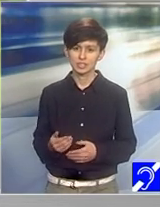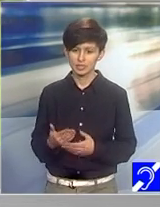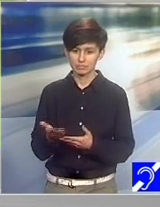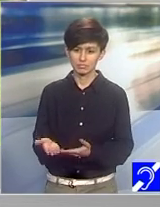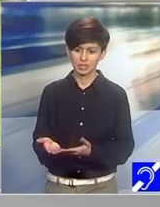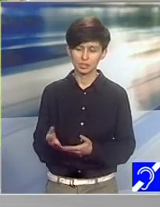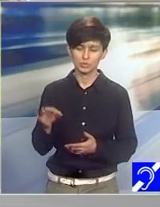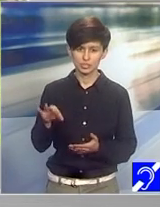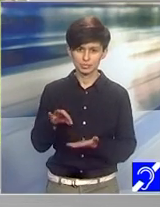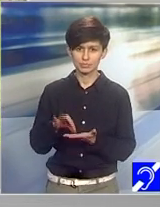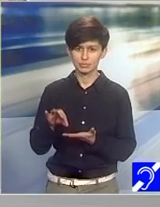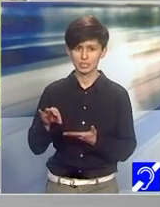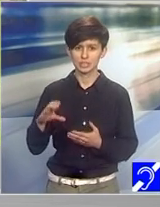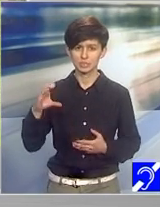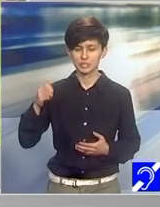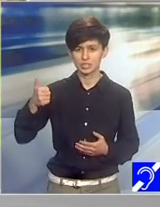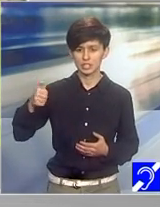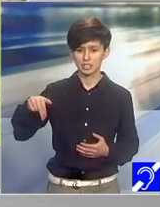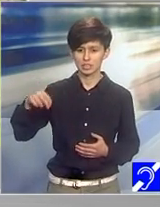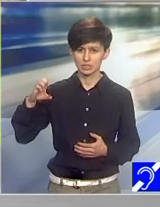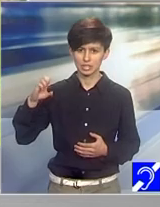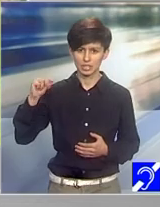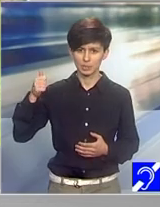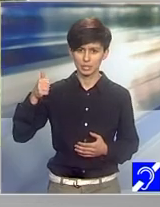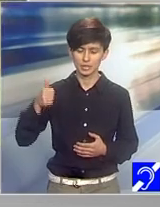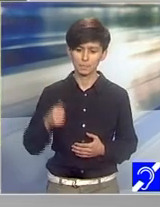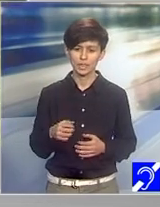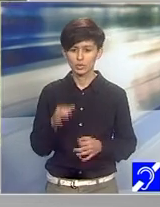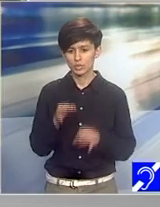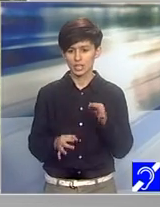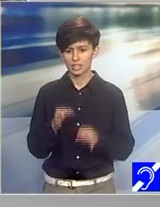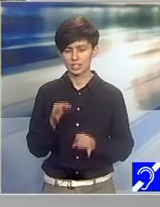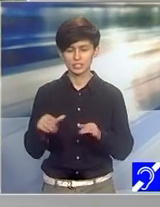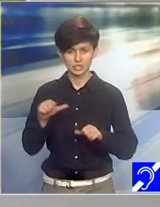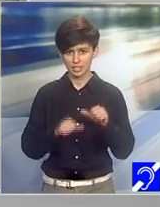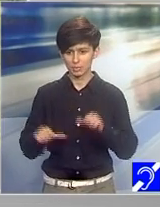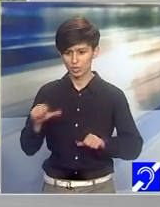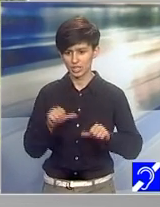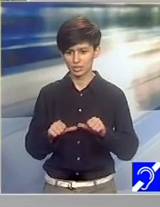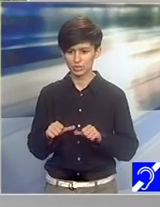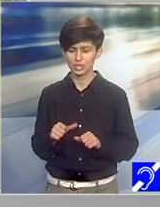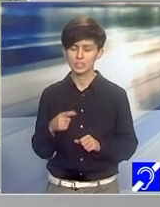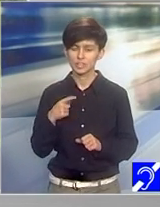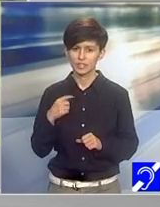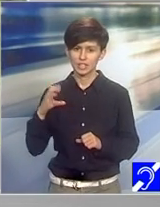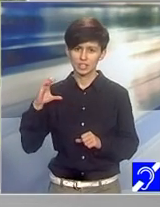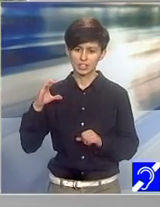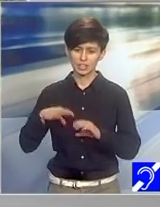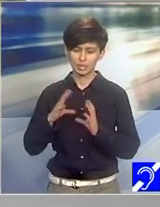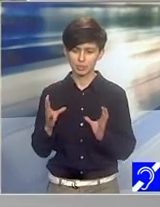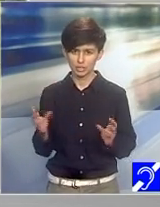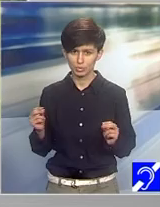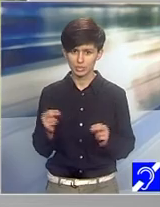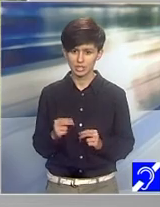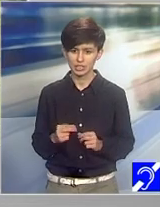sămânță de cânepă cu analize de laborator. Să știți că cânepa e cânepă românească, se numește